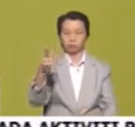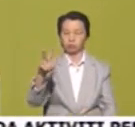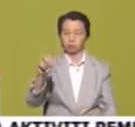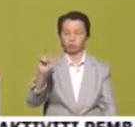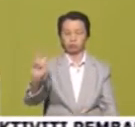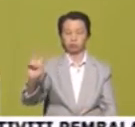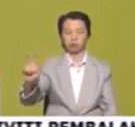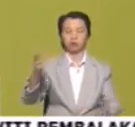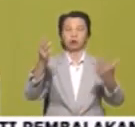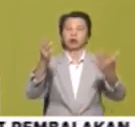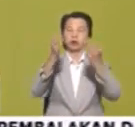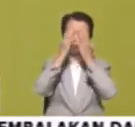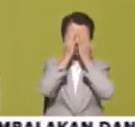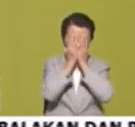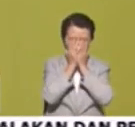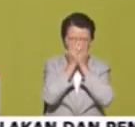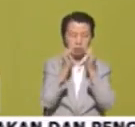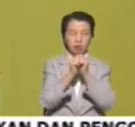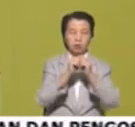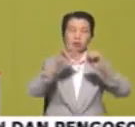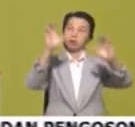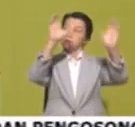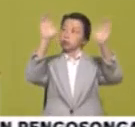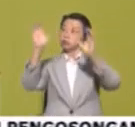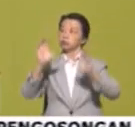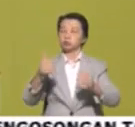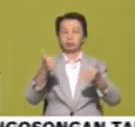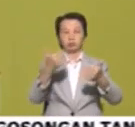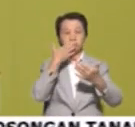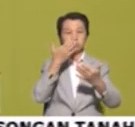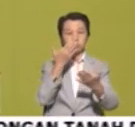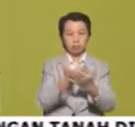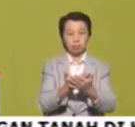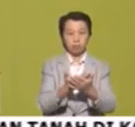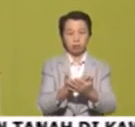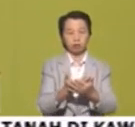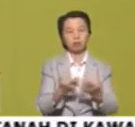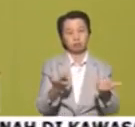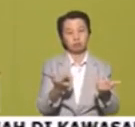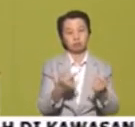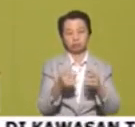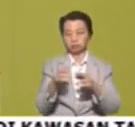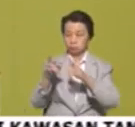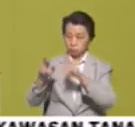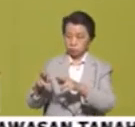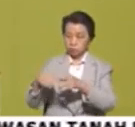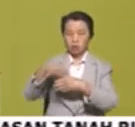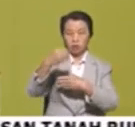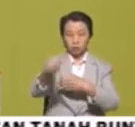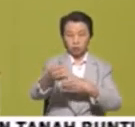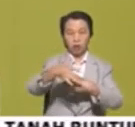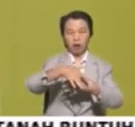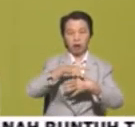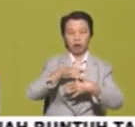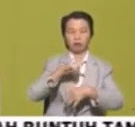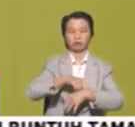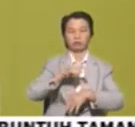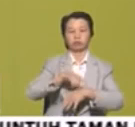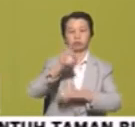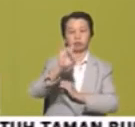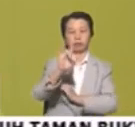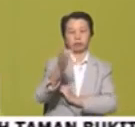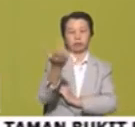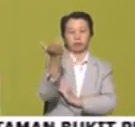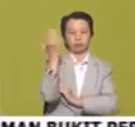Alhamdulillah dengan keizinan cuaca yang cukup elok, cukup baik pada hari ini memudahkan pengundi untuk keluar awal. Seawal jam 8 pagi